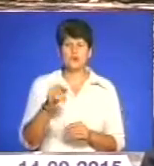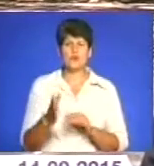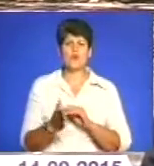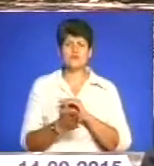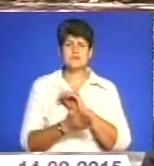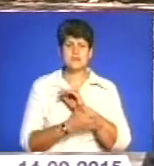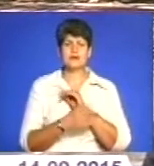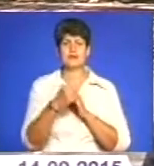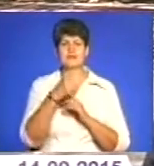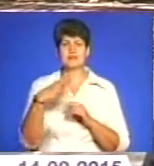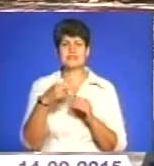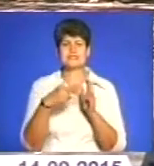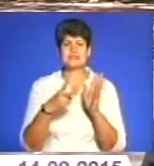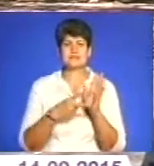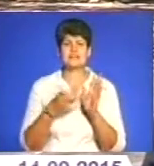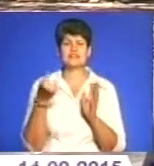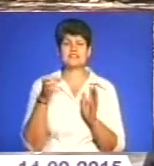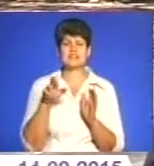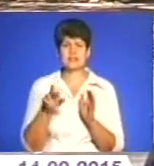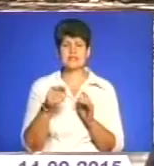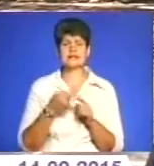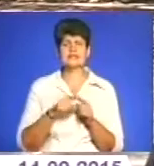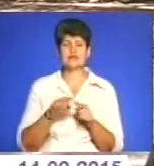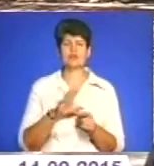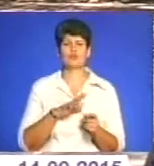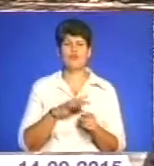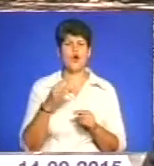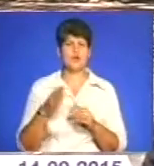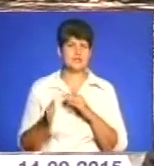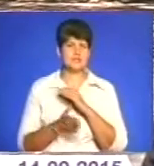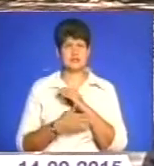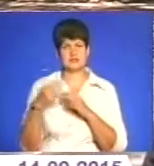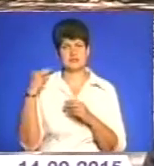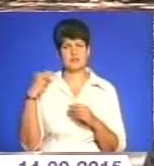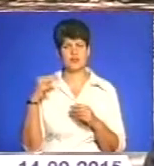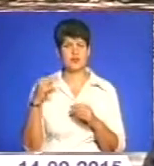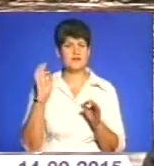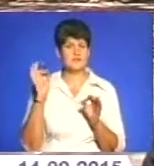хвилину, 17 січня, це його останній дзвінок був. Він не казав,